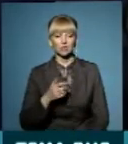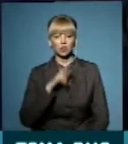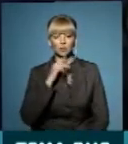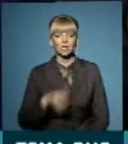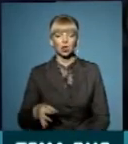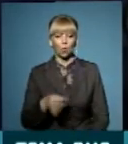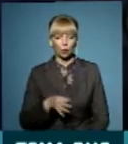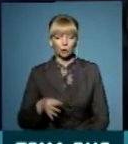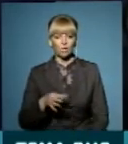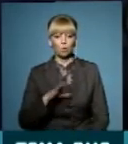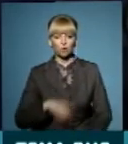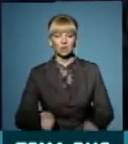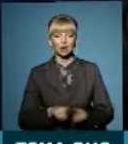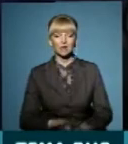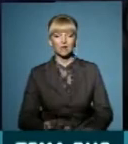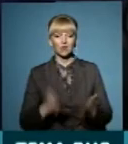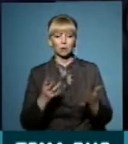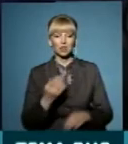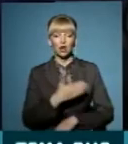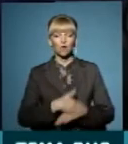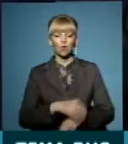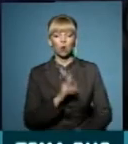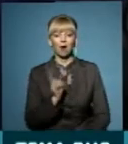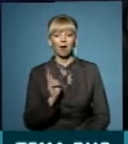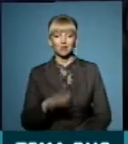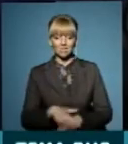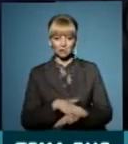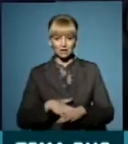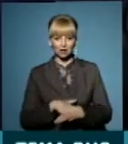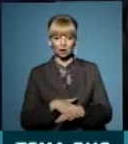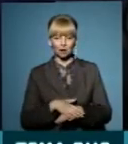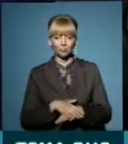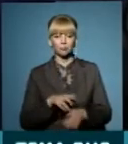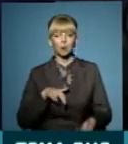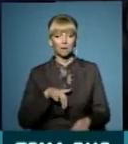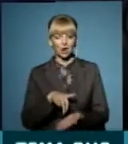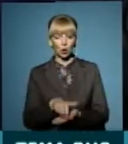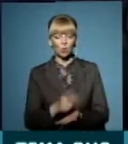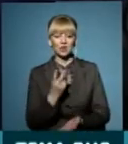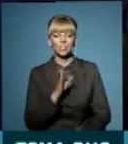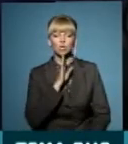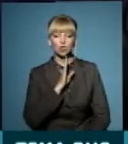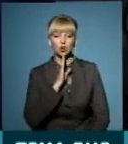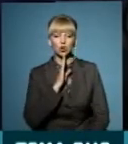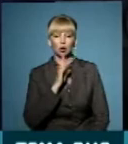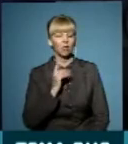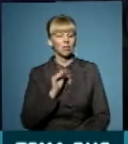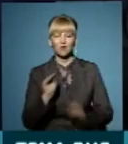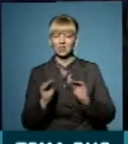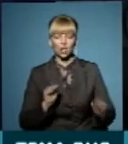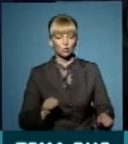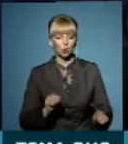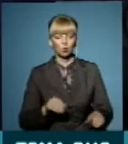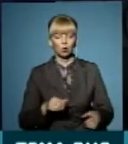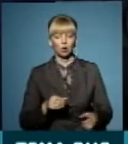Чернівецькій області був такий випадок на вулиці Калинівській. Переходили дві жіночки в невстановленому місці,